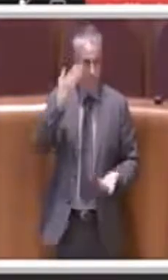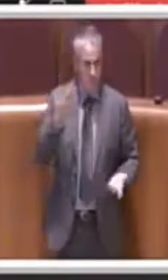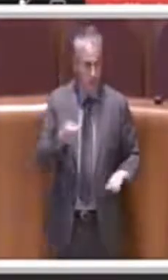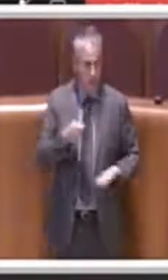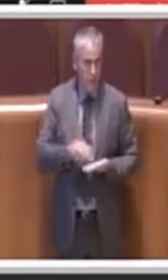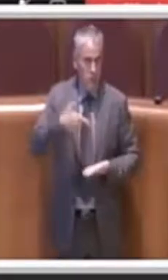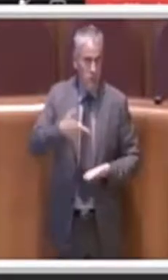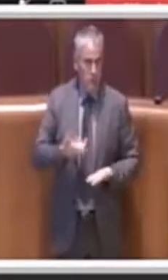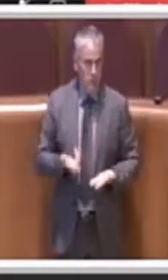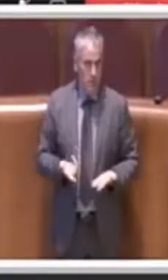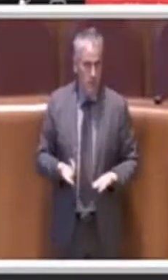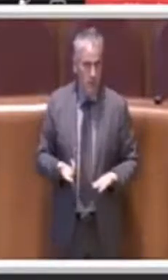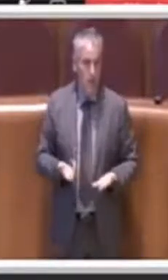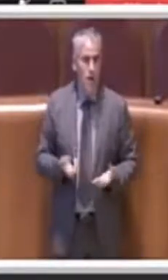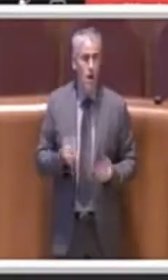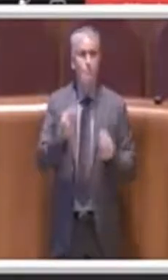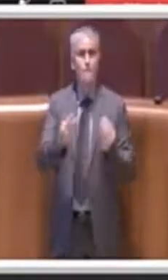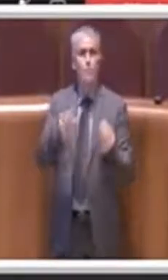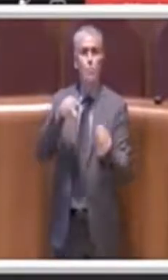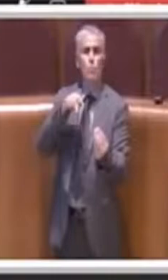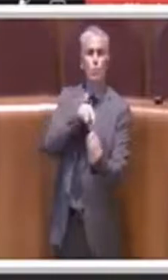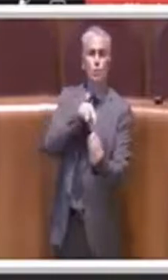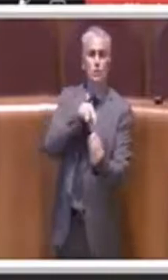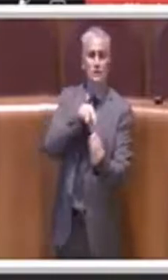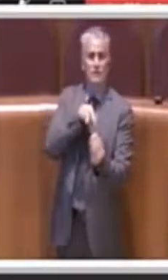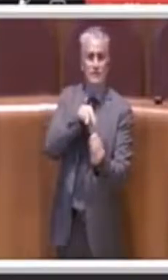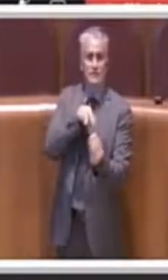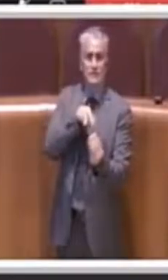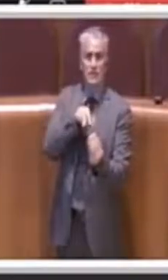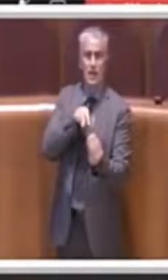come punto di vista